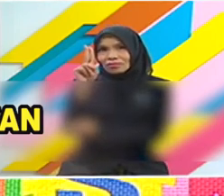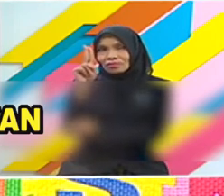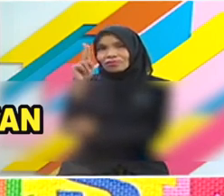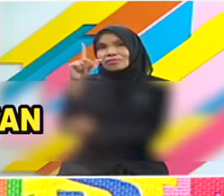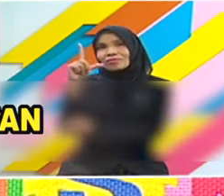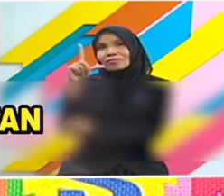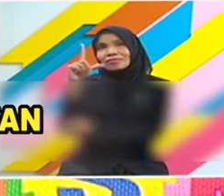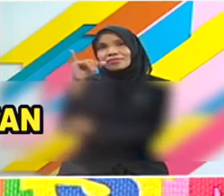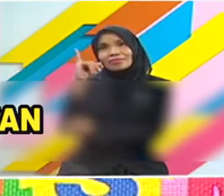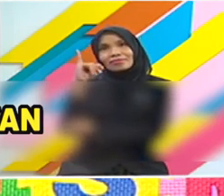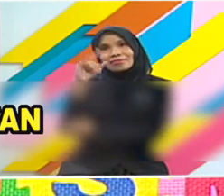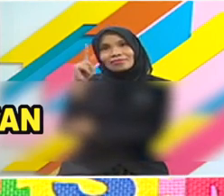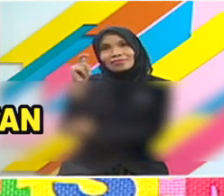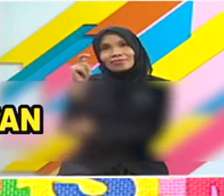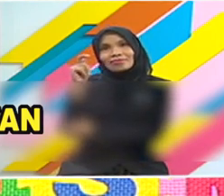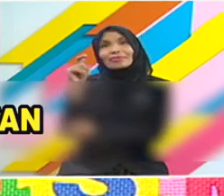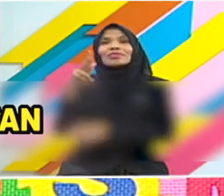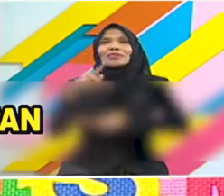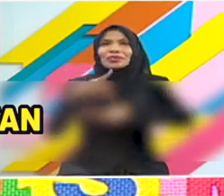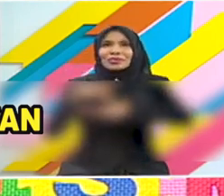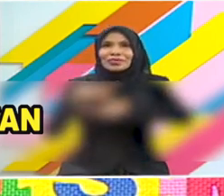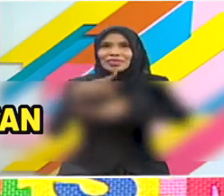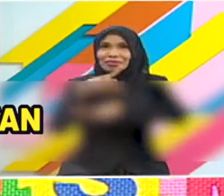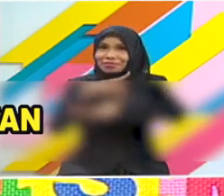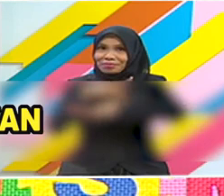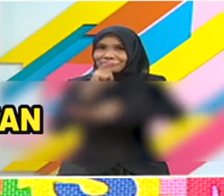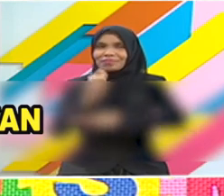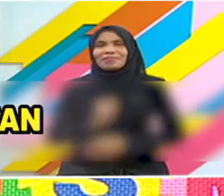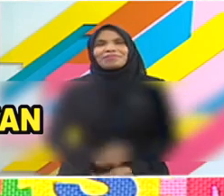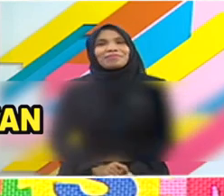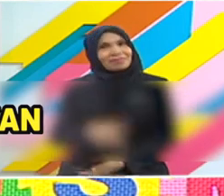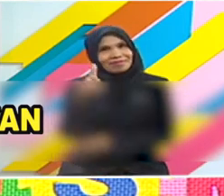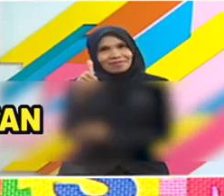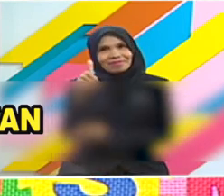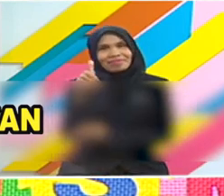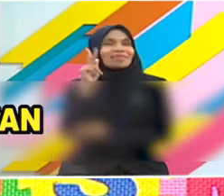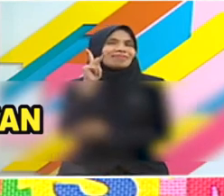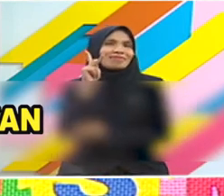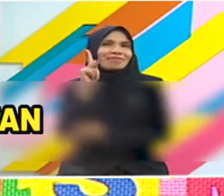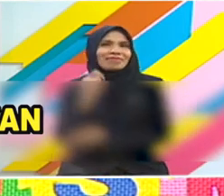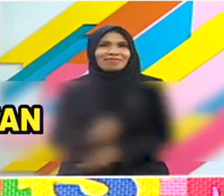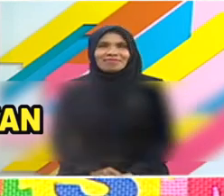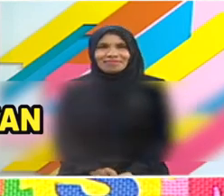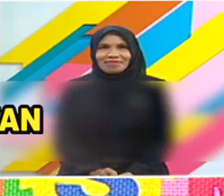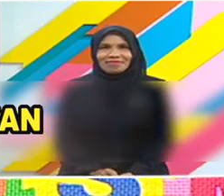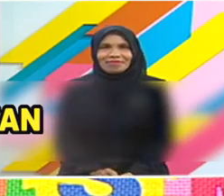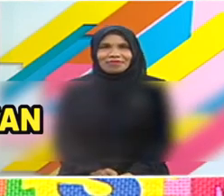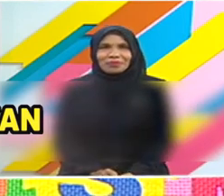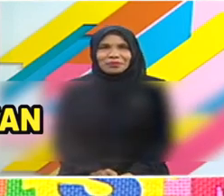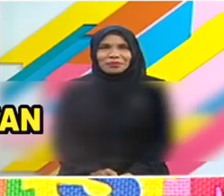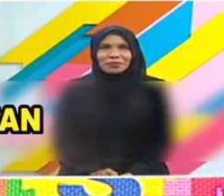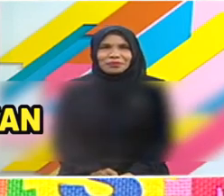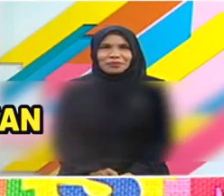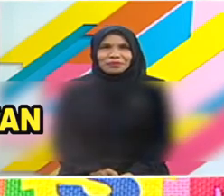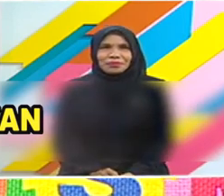L, I, T. Boleh. Bagus. Bagus, Kak Rina. Okey, seterusnya. Makan penuh, ya? Makan penuh,